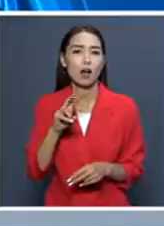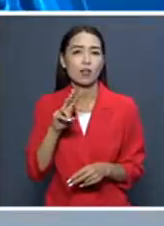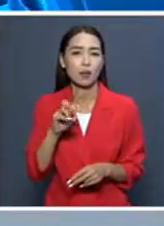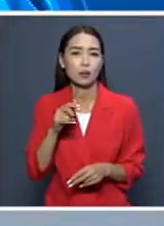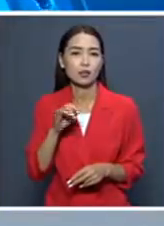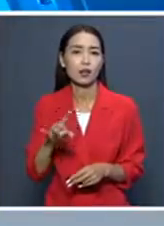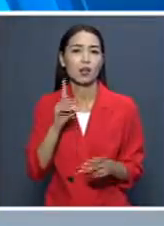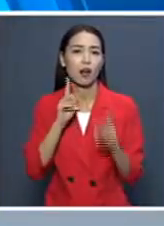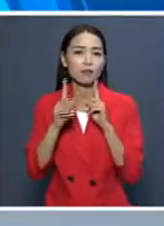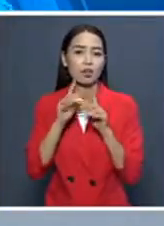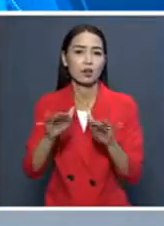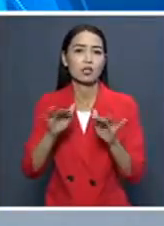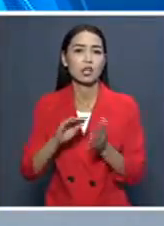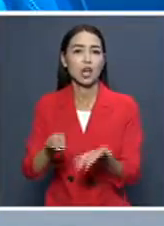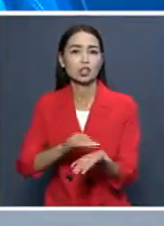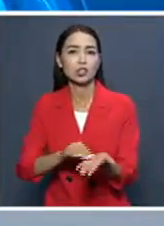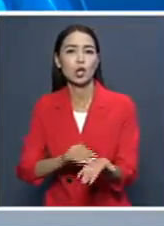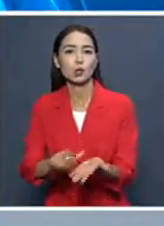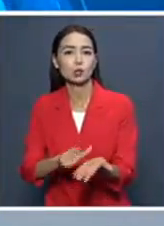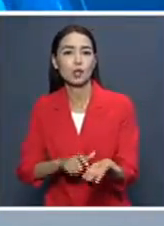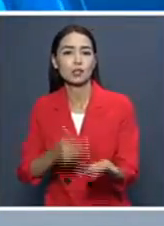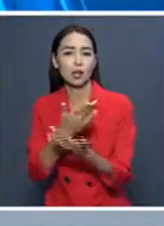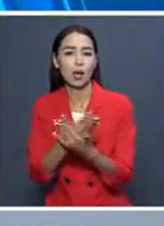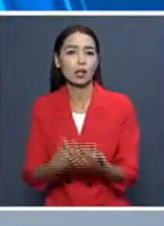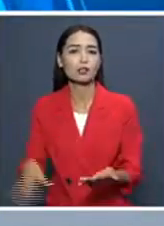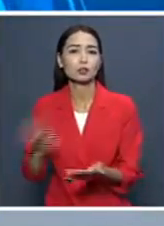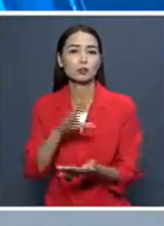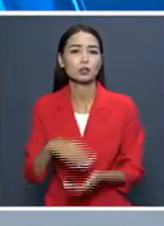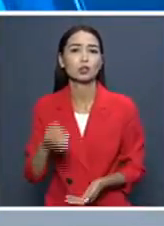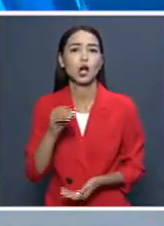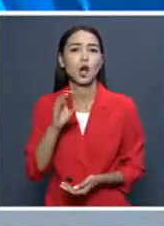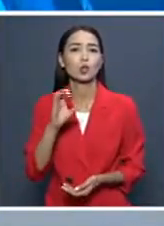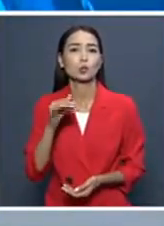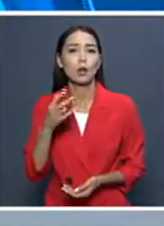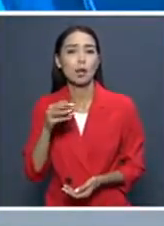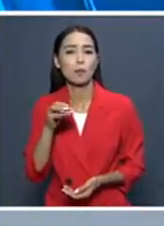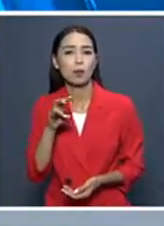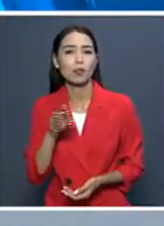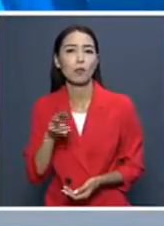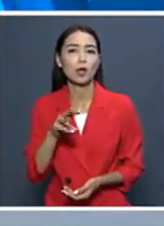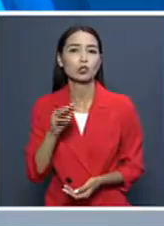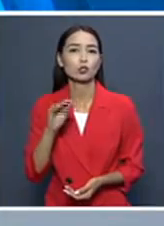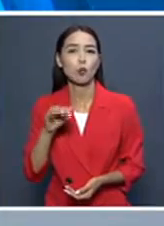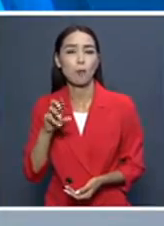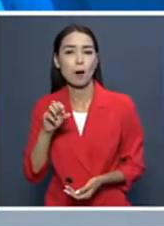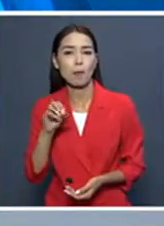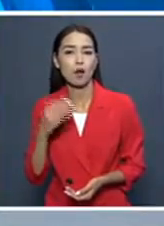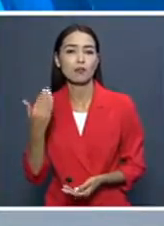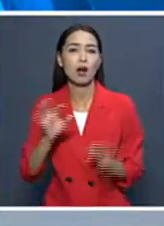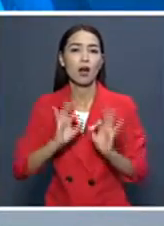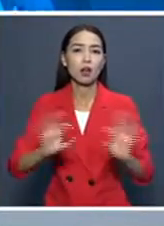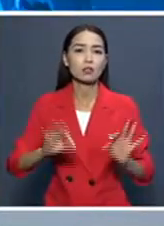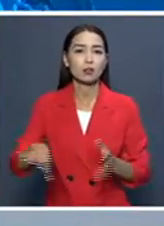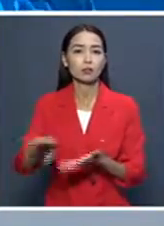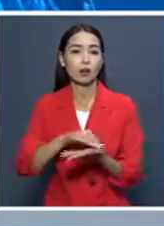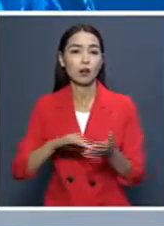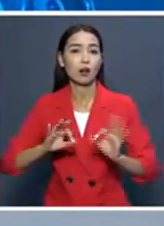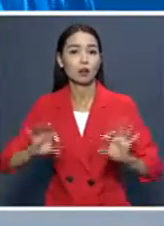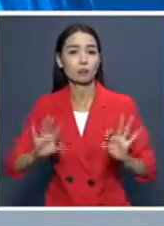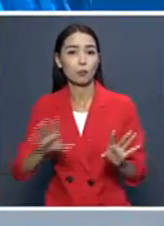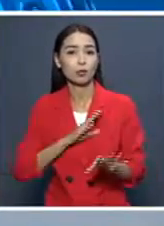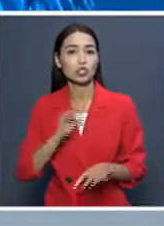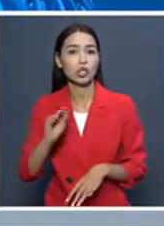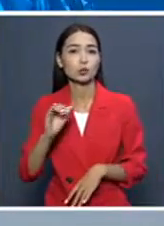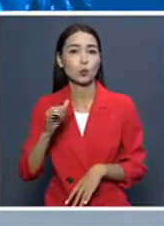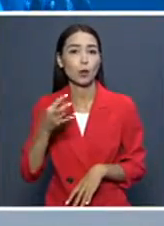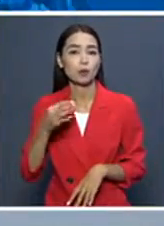жиналғандар жазушы, журналист, қоғам қайраткері Жарасбай Сүлейменовтің Мағжан Жұмабаев жайында жазған шығармаларын талқылады. Жарасбай Сүлейменов